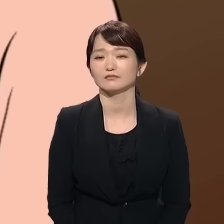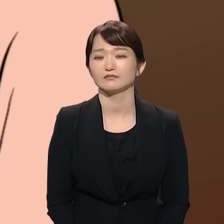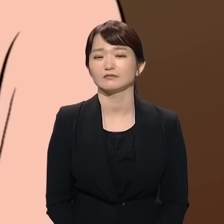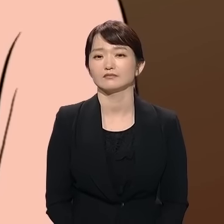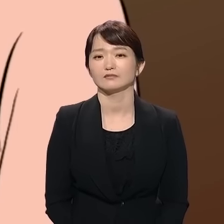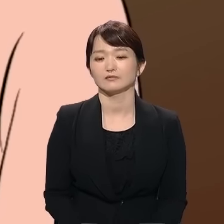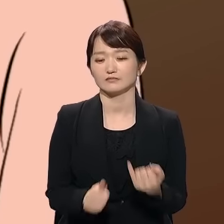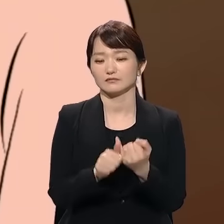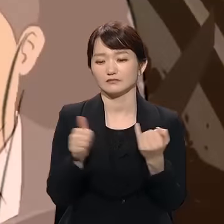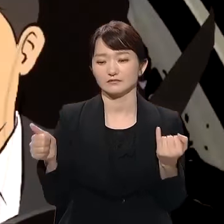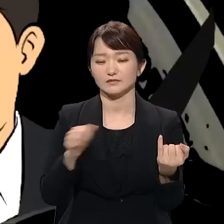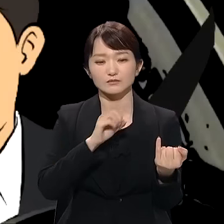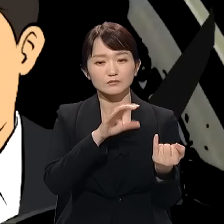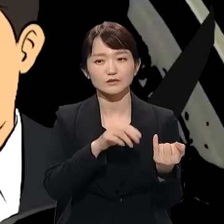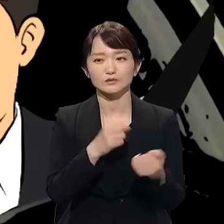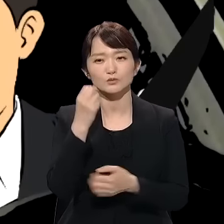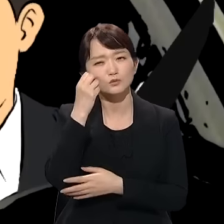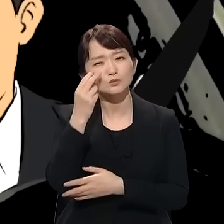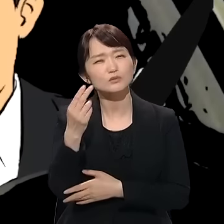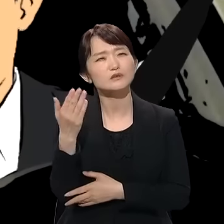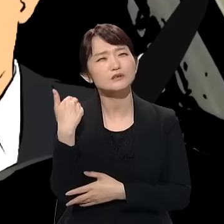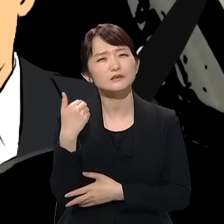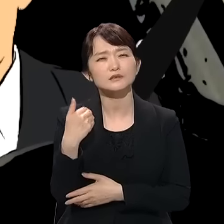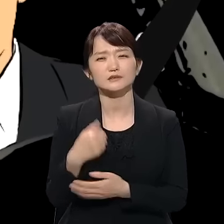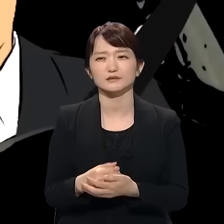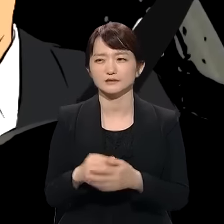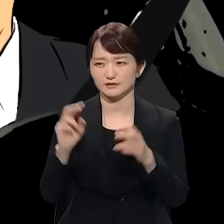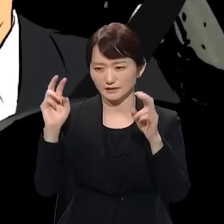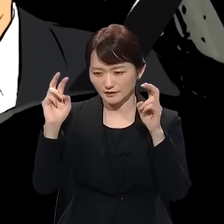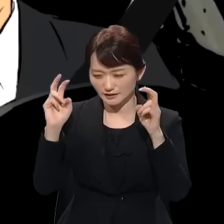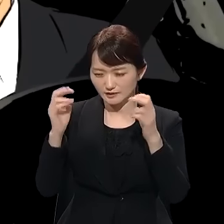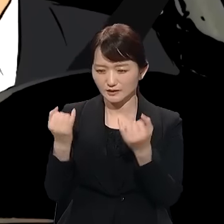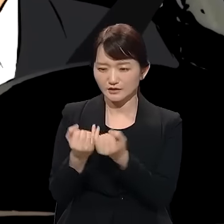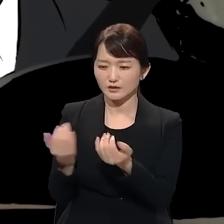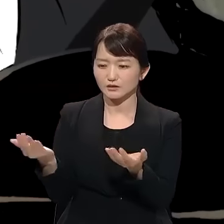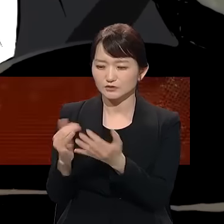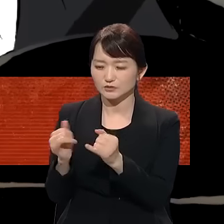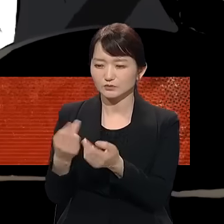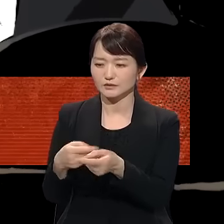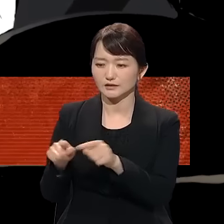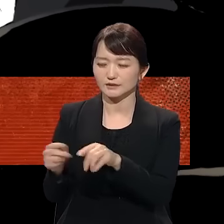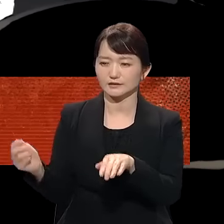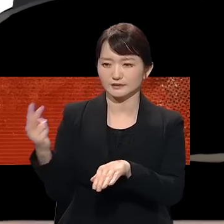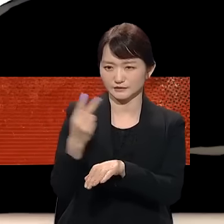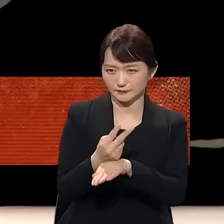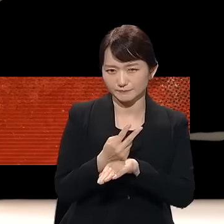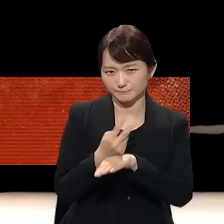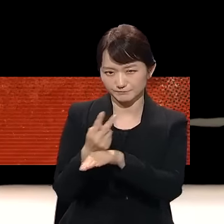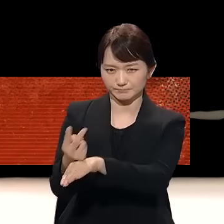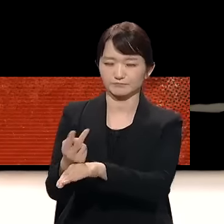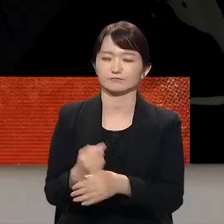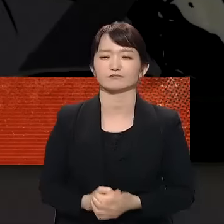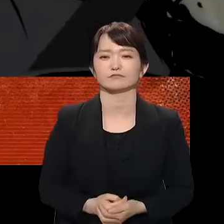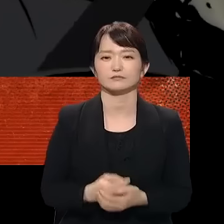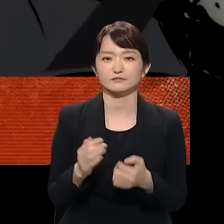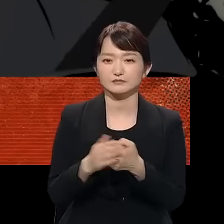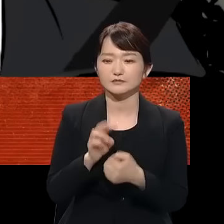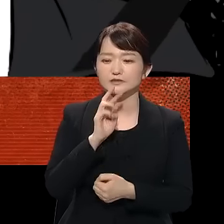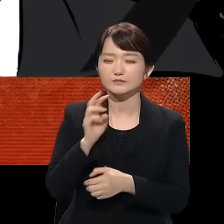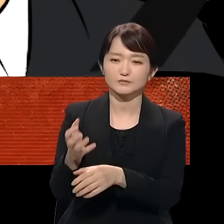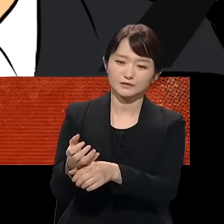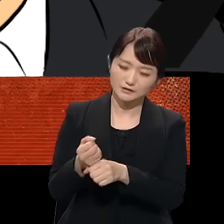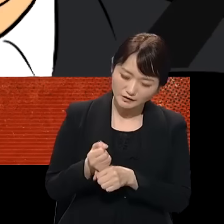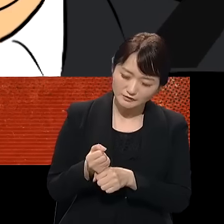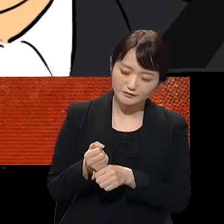서로는 이 두 달 정도 전부터 회사 여지 카를 시켜주고 있다라는 겁니다 그러니까 30분 정도 일찍 나갔던 거고